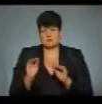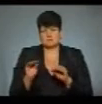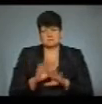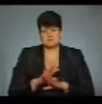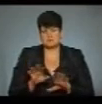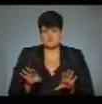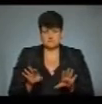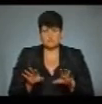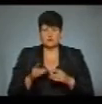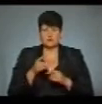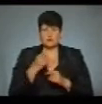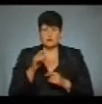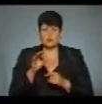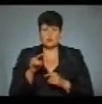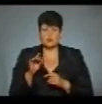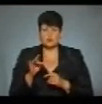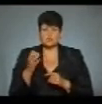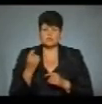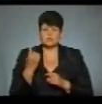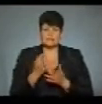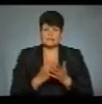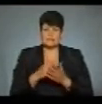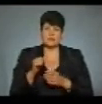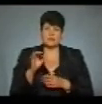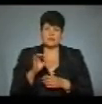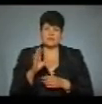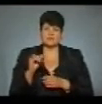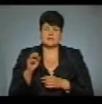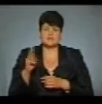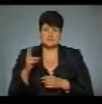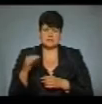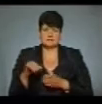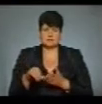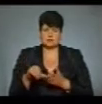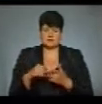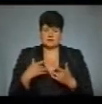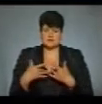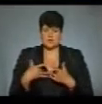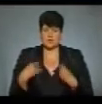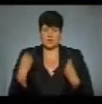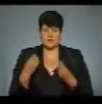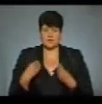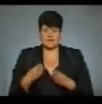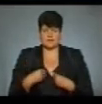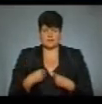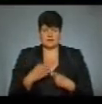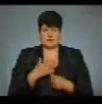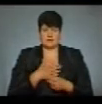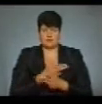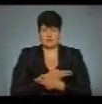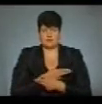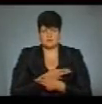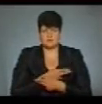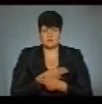координатора спостереження «Опори» Ольги Галушки, ще один кандидат Олег Вітвіцький виступав на сцені, одягнений у футболці з назвою політичної партії. Телефоном